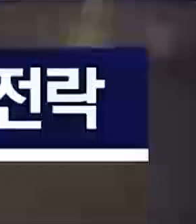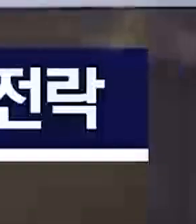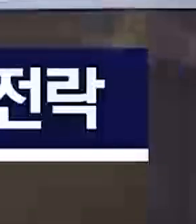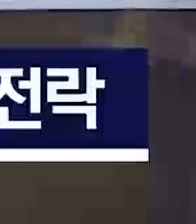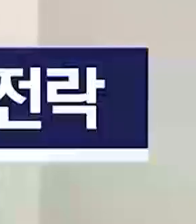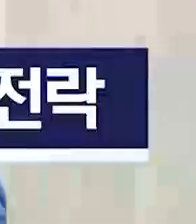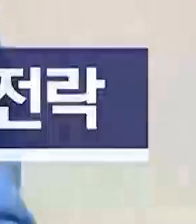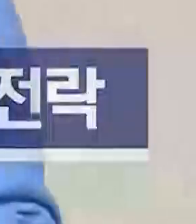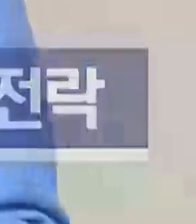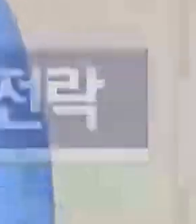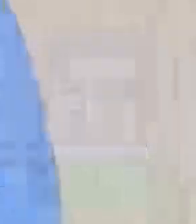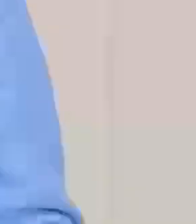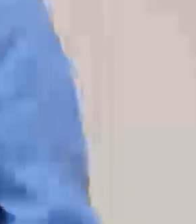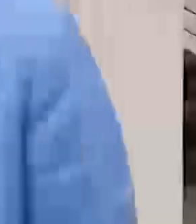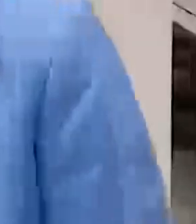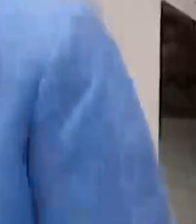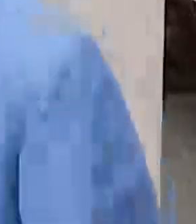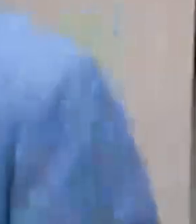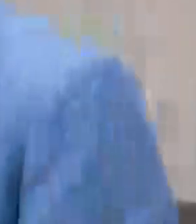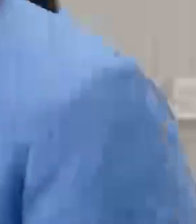민주당의 리스크로 전락하고 있습니다.